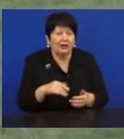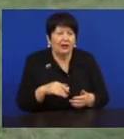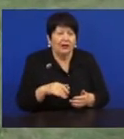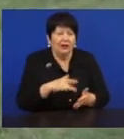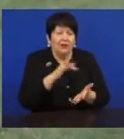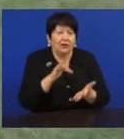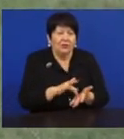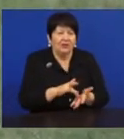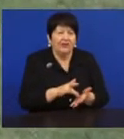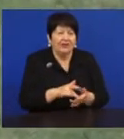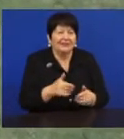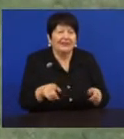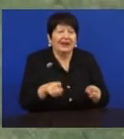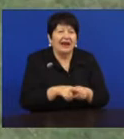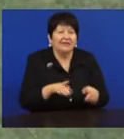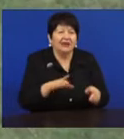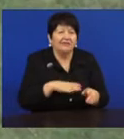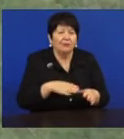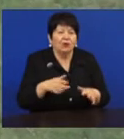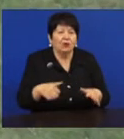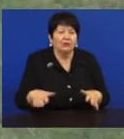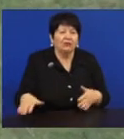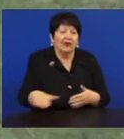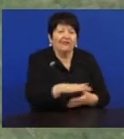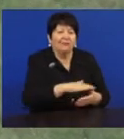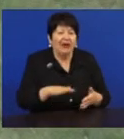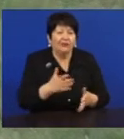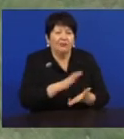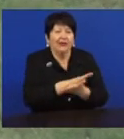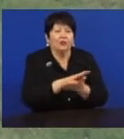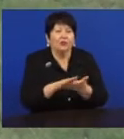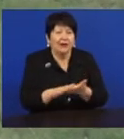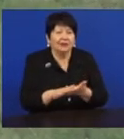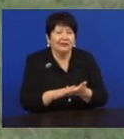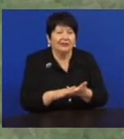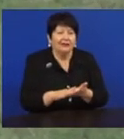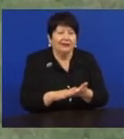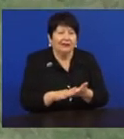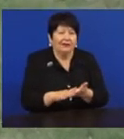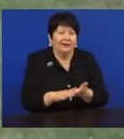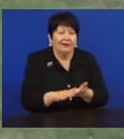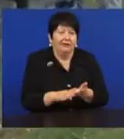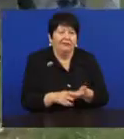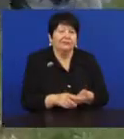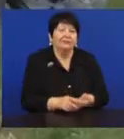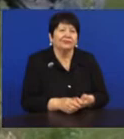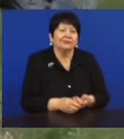orășenești, ca să creăm un spațiu mai curat și mai liber de